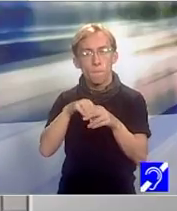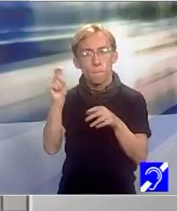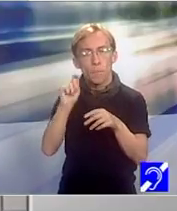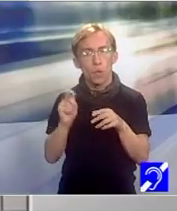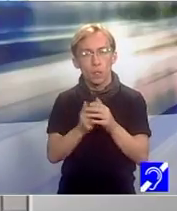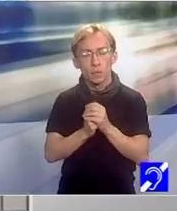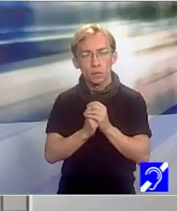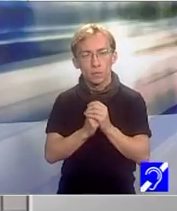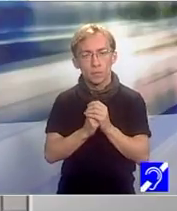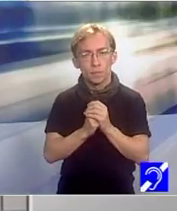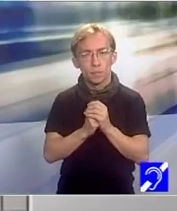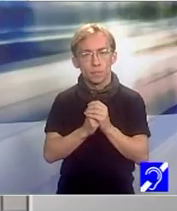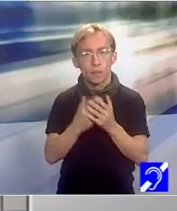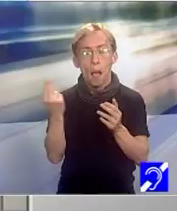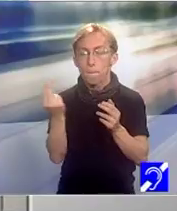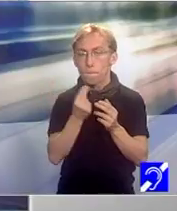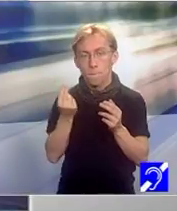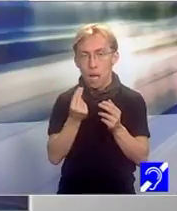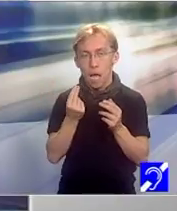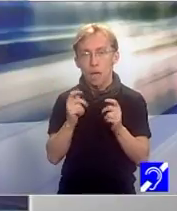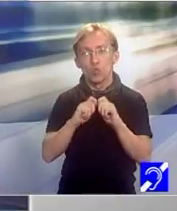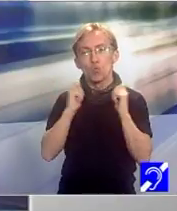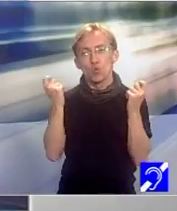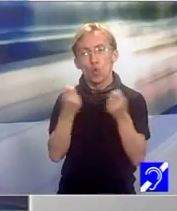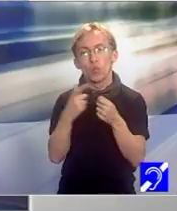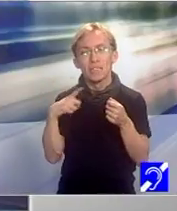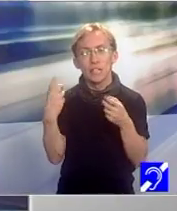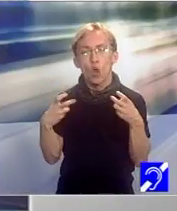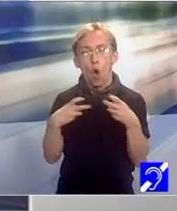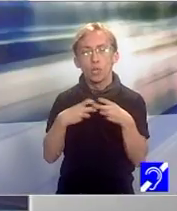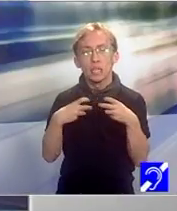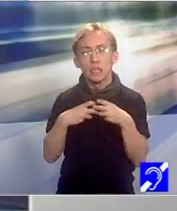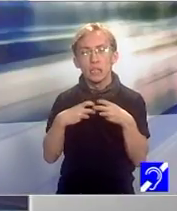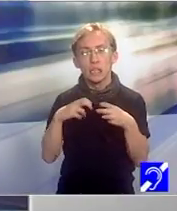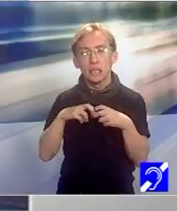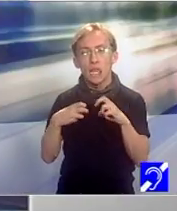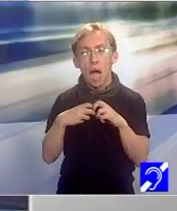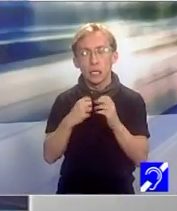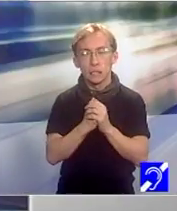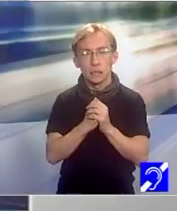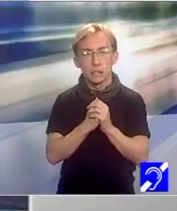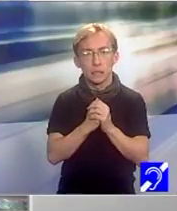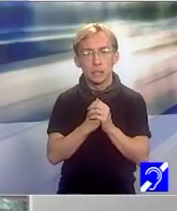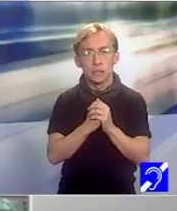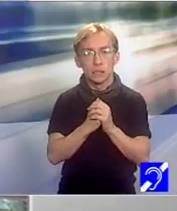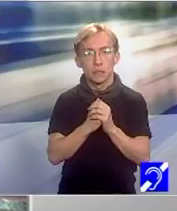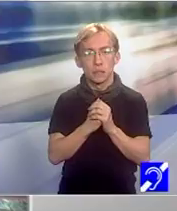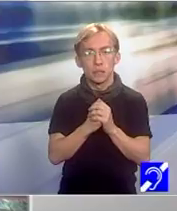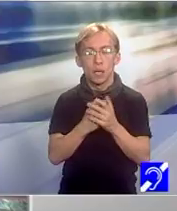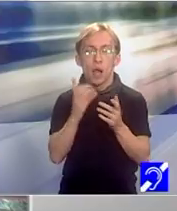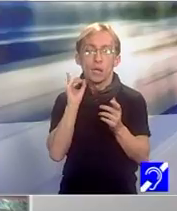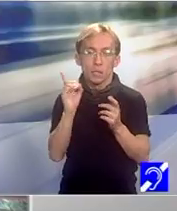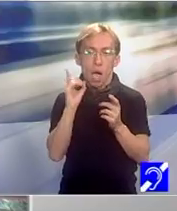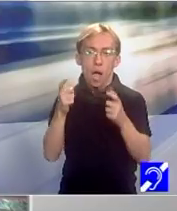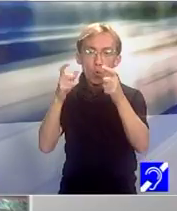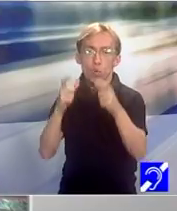taxe? Pentru majoritatea este o taxă, dar cu siguranță sunt și cazuri care pot fi primite pro bono. Universitatea oferă și servicii pro